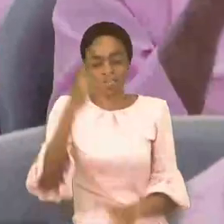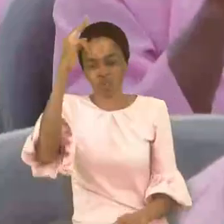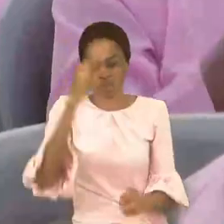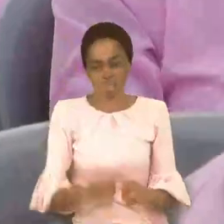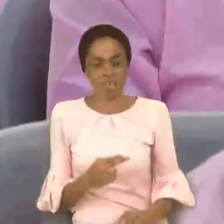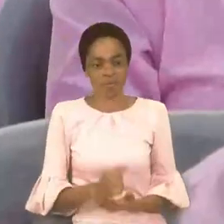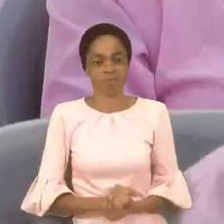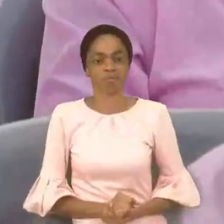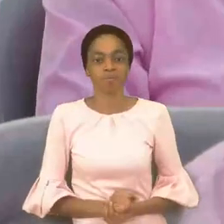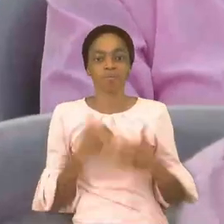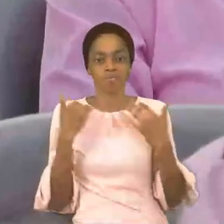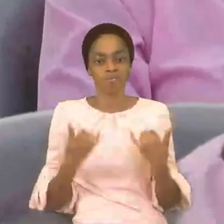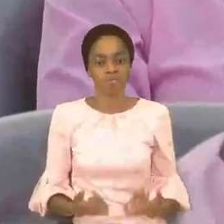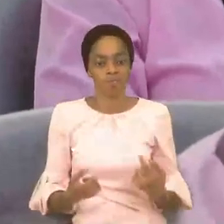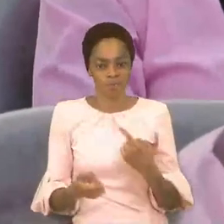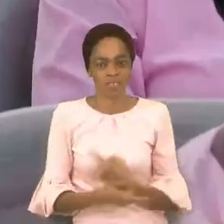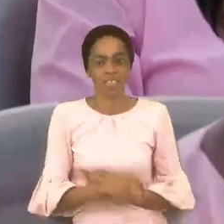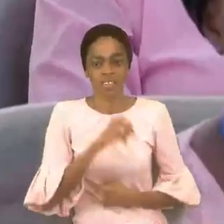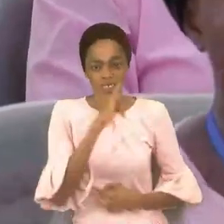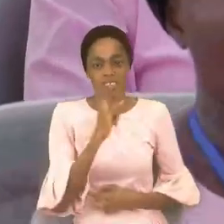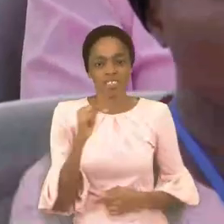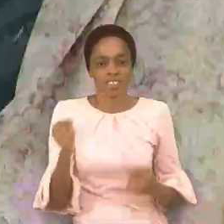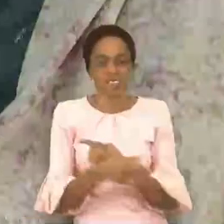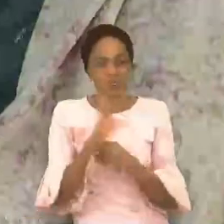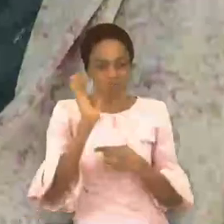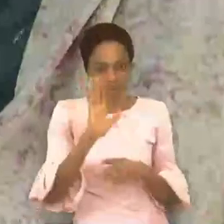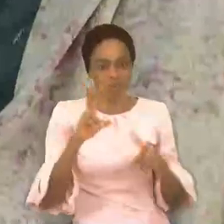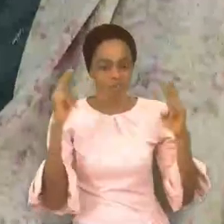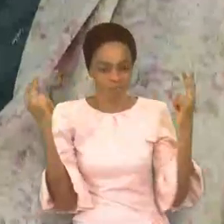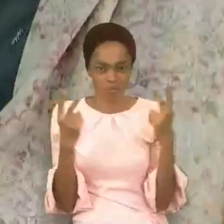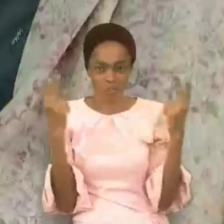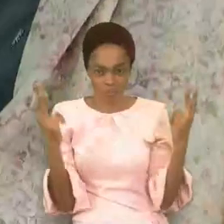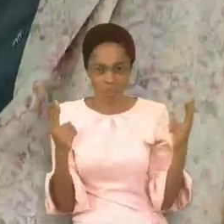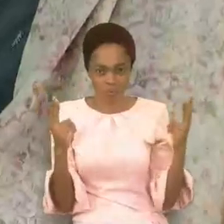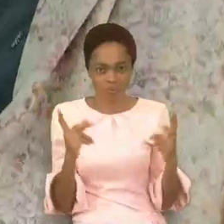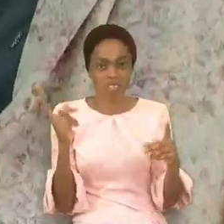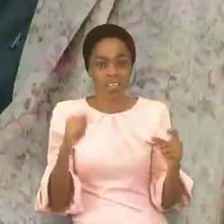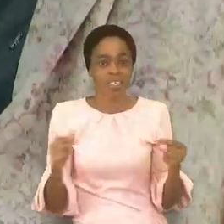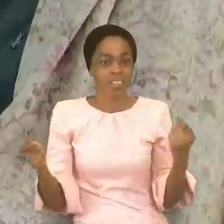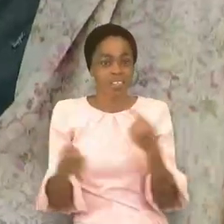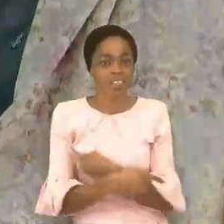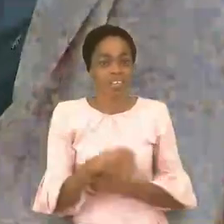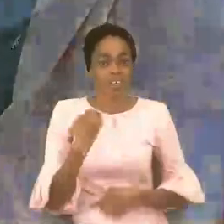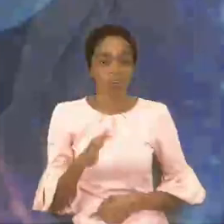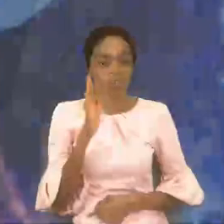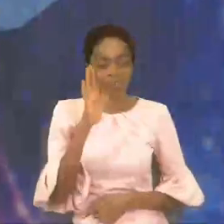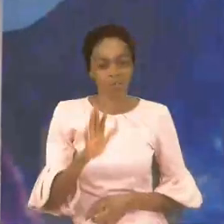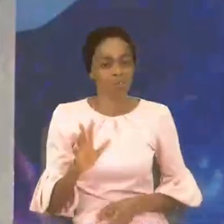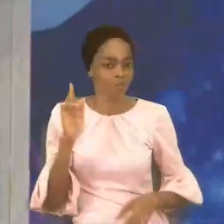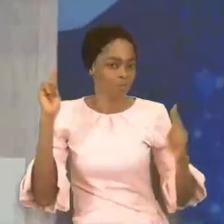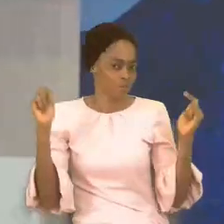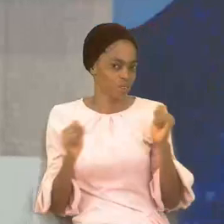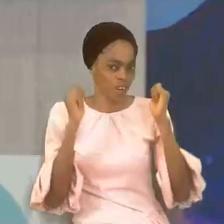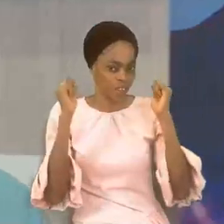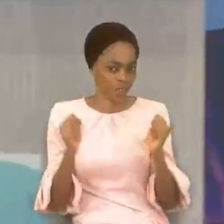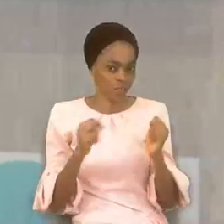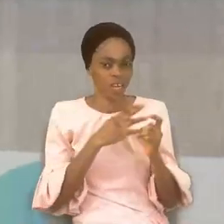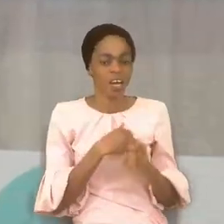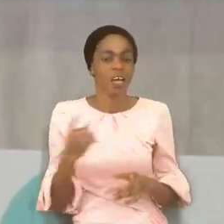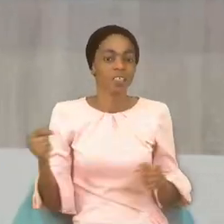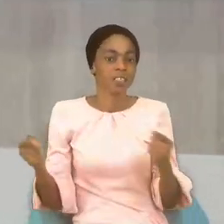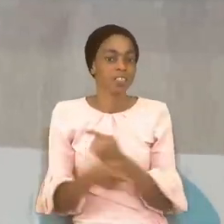Jésus. Aujourd'hui, c'est le jour de ta victoire, le jour de ton triomphe et